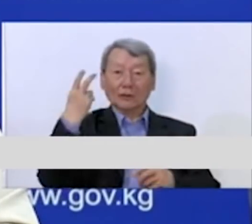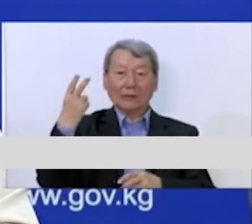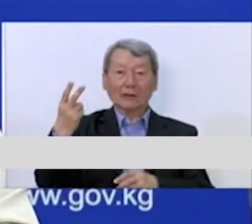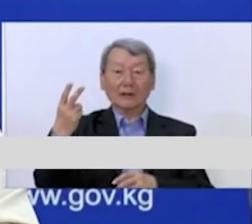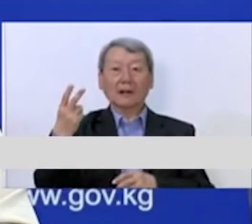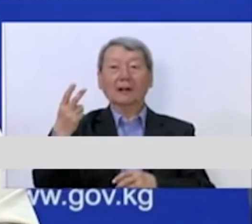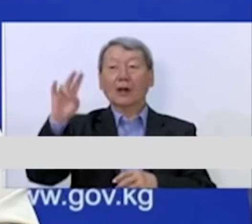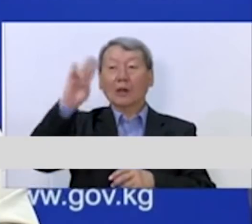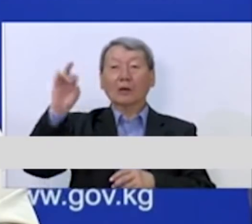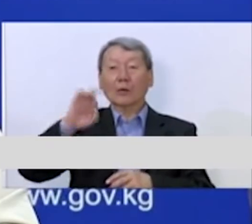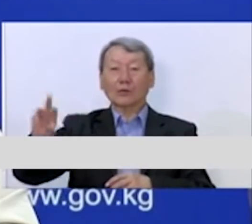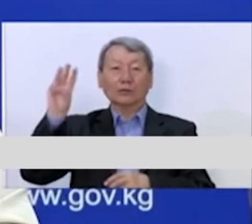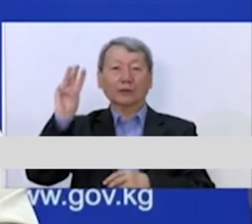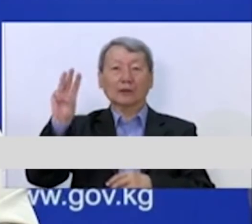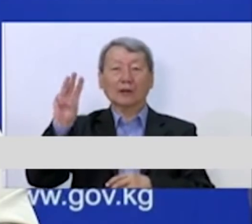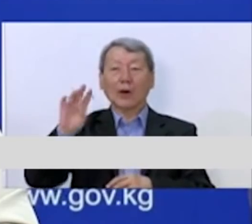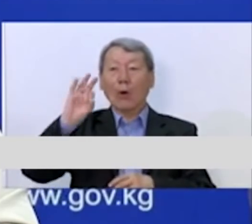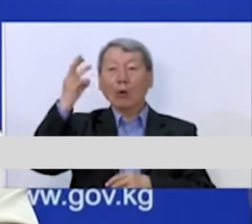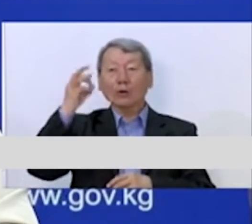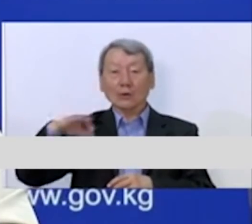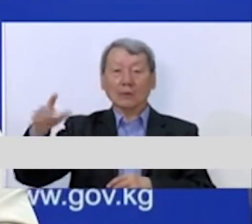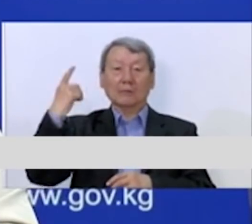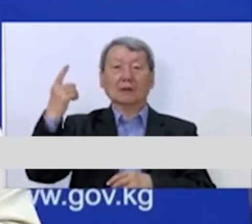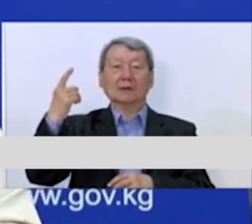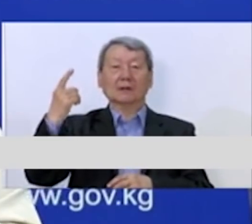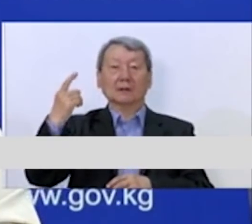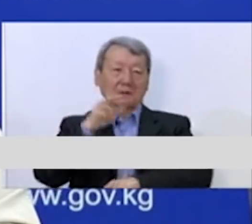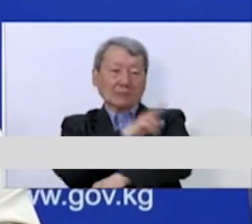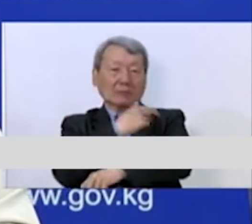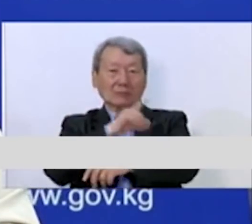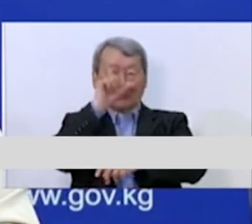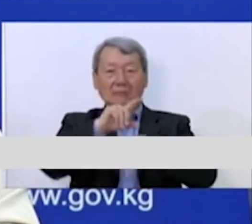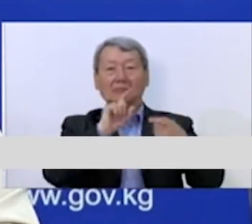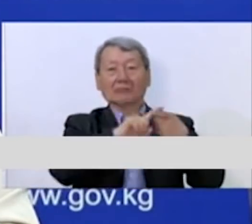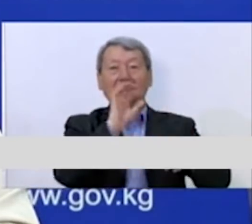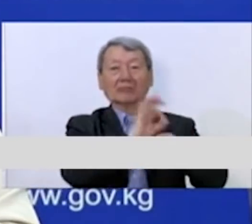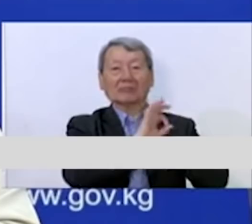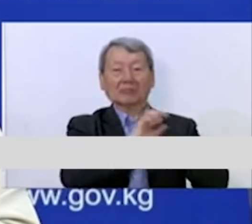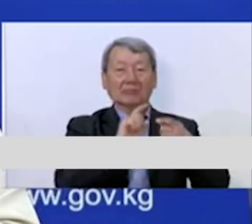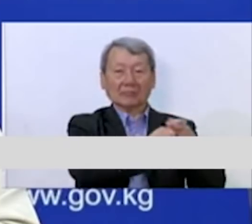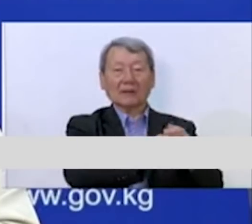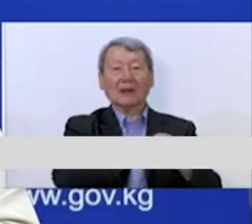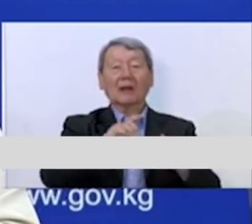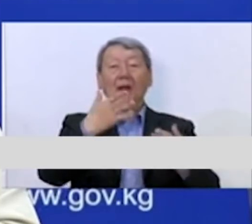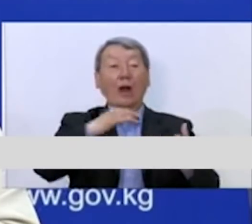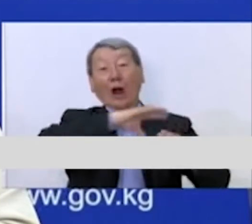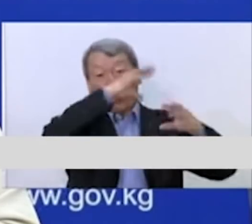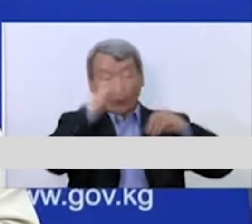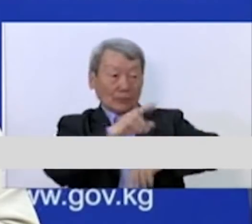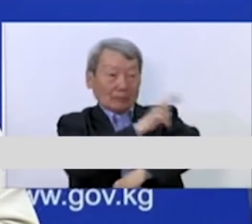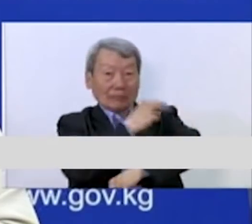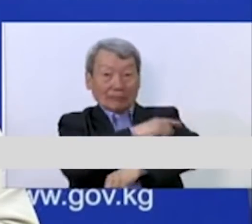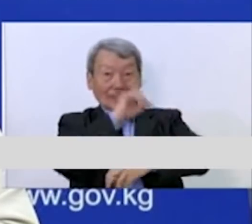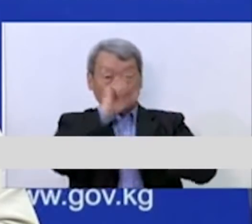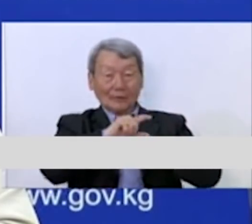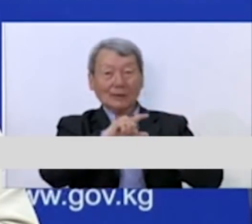2, Нарын областында 3 жана Ош областында 1 медициналык кызматкер. Жалпысынан республика